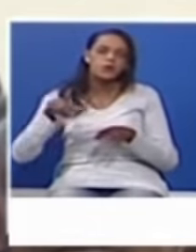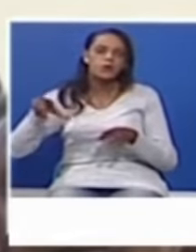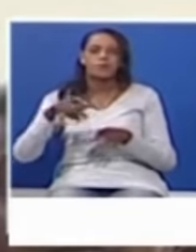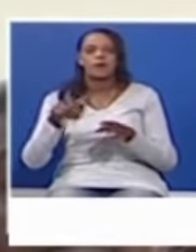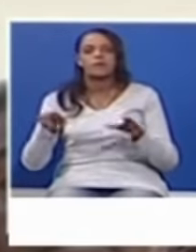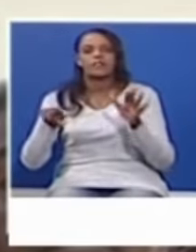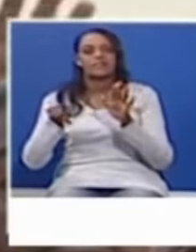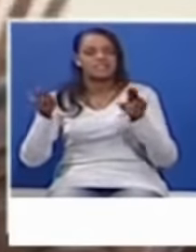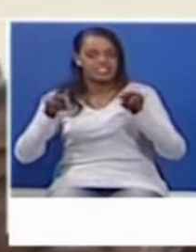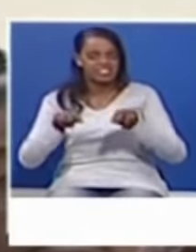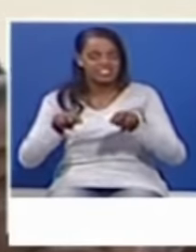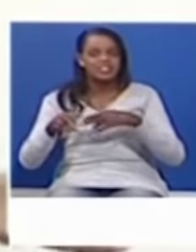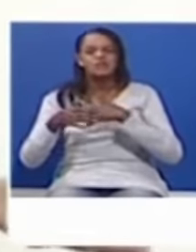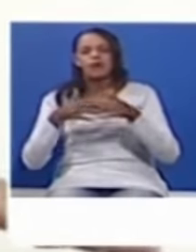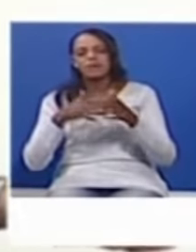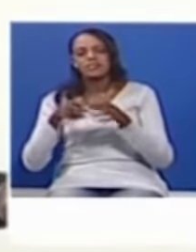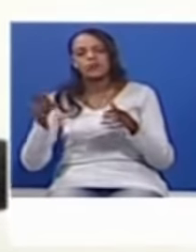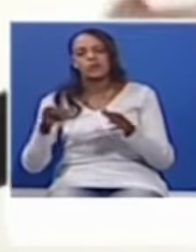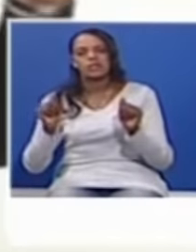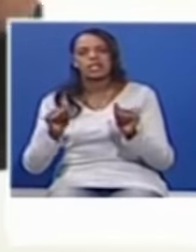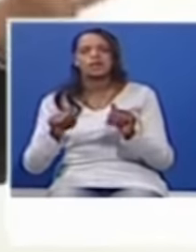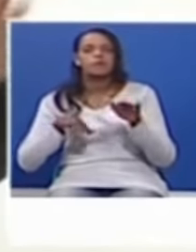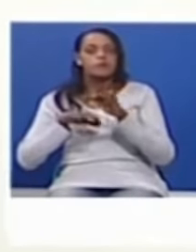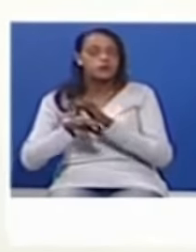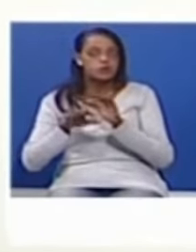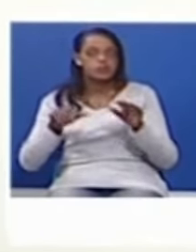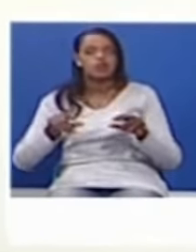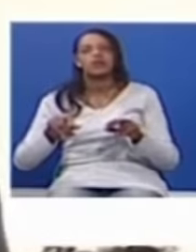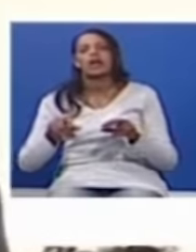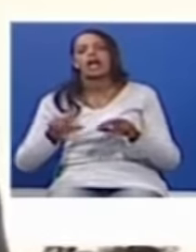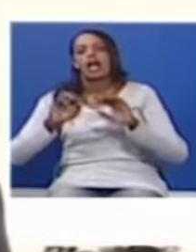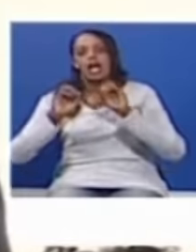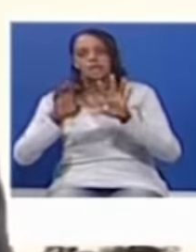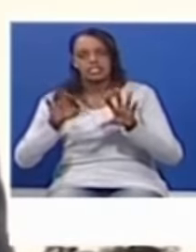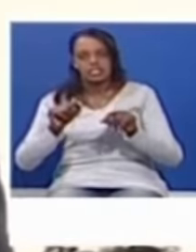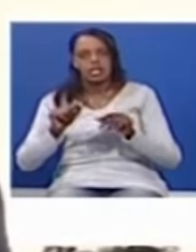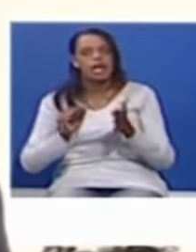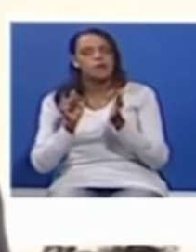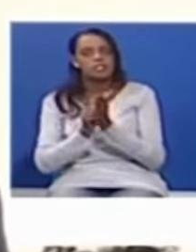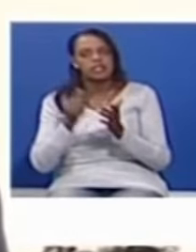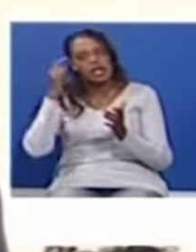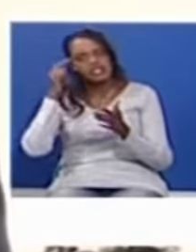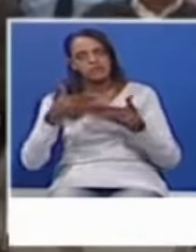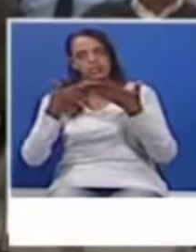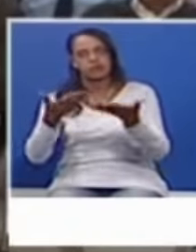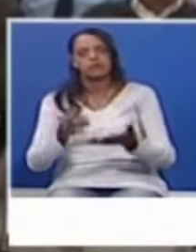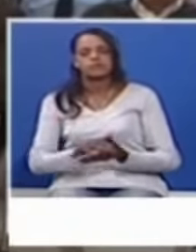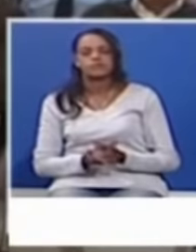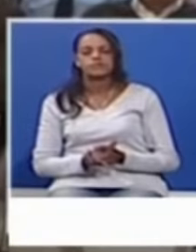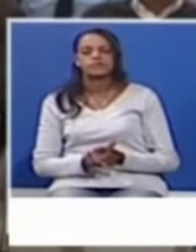ፍርዲ ክትግበሩ ዘለዎም ዕማማት ከምኡውን ኣብ ምትእታው ቴክኖሎጂ ከጋጥም ዝኽእል ብድሆታት ኣመልኪቶም ሓሳባት